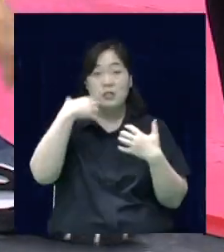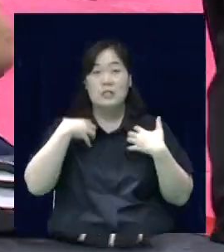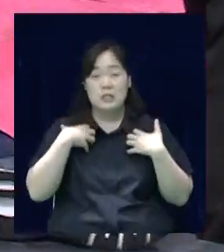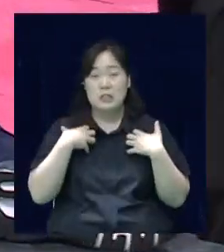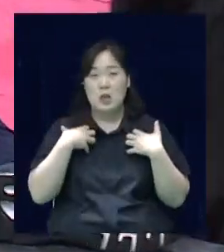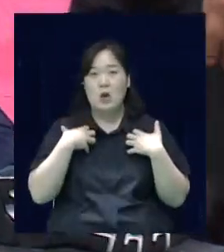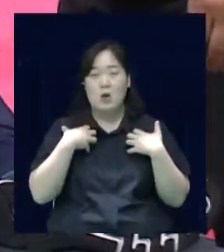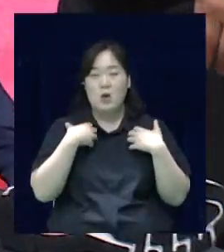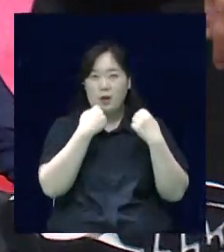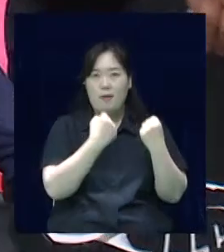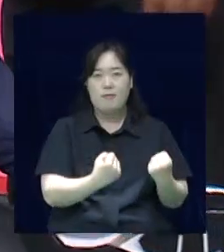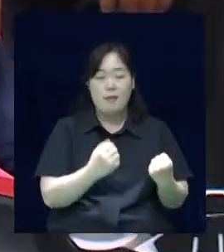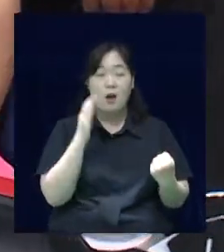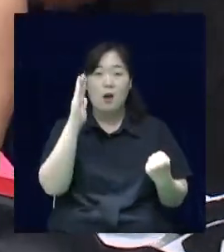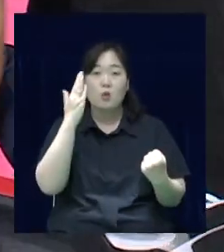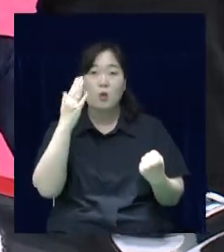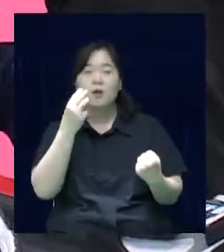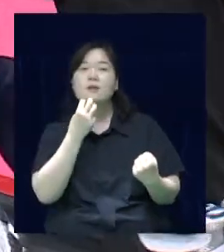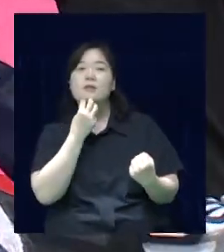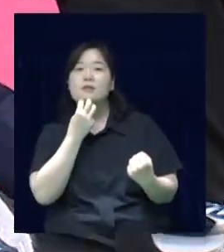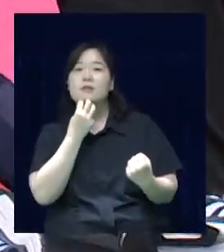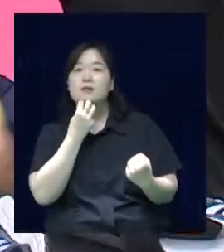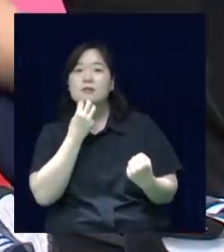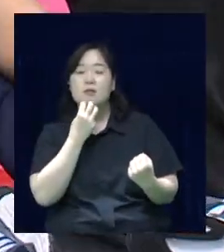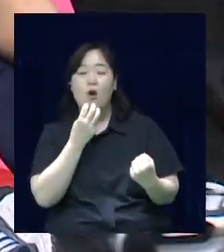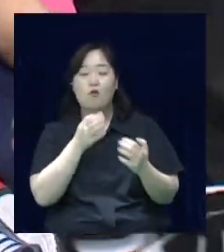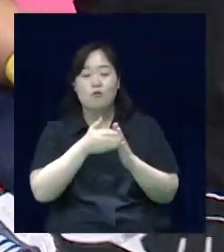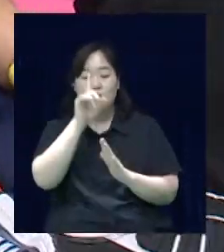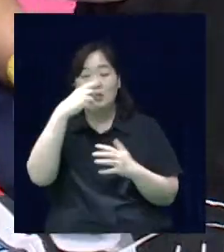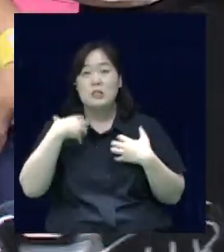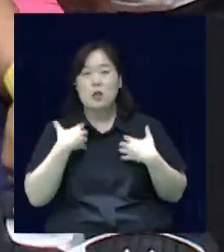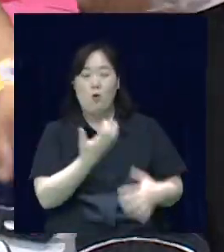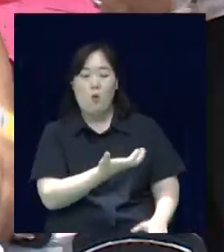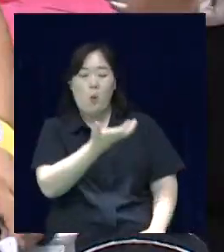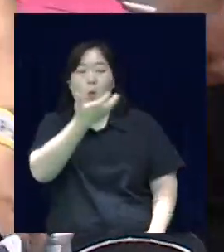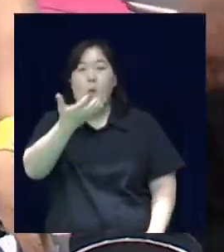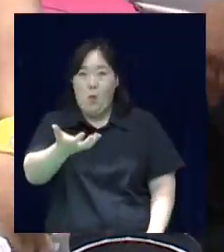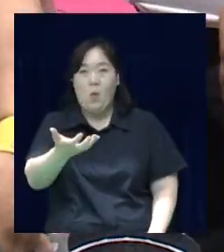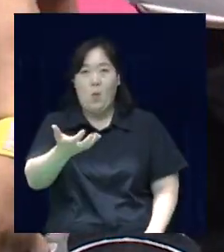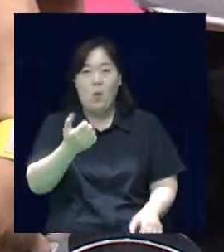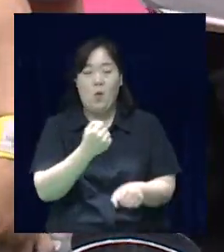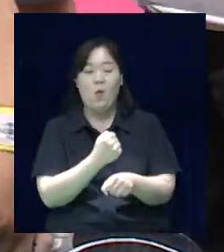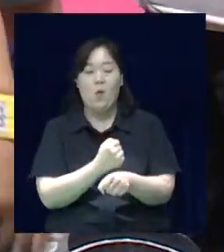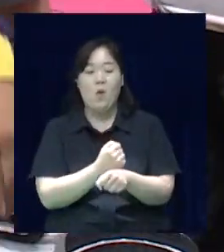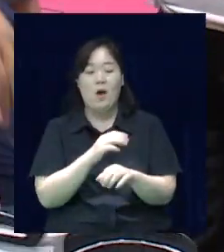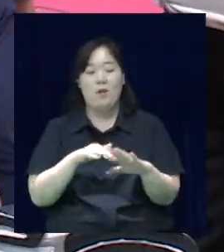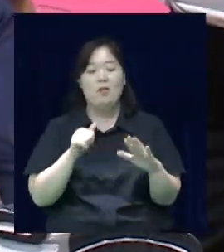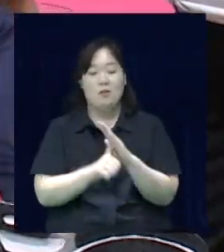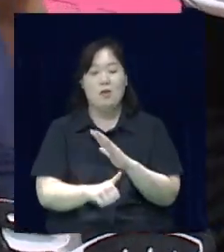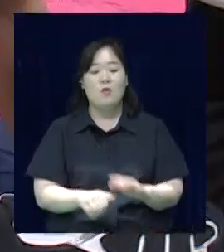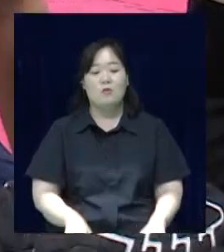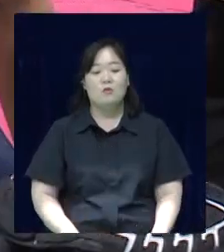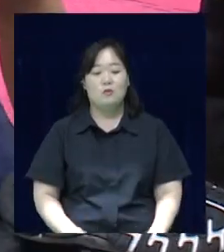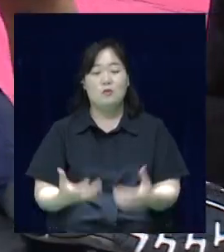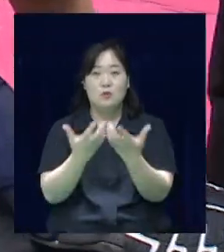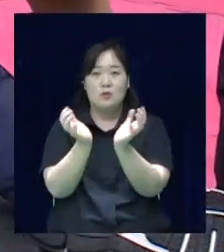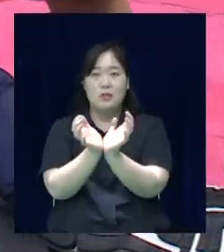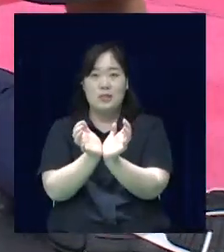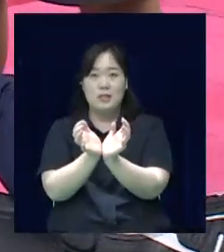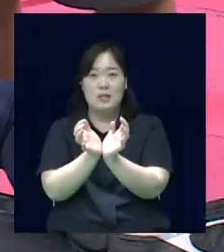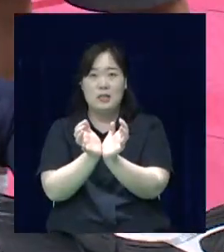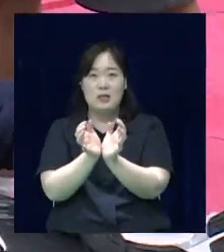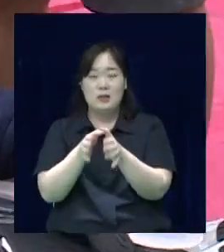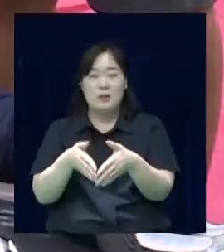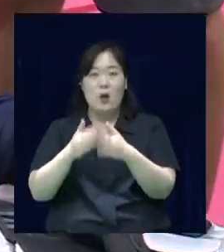선수로 있다가 네. 최근에 서울시청 팀으로 옮겨간 선수입니다. 팀 창단 이후에 첫 경기라고